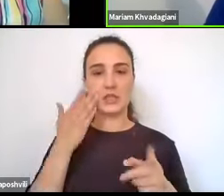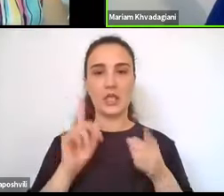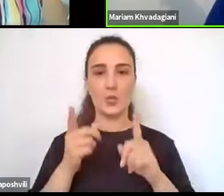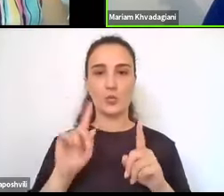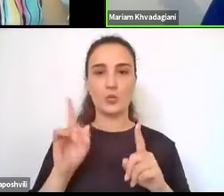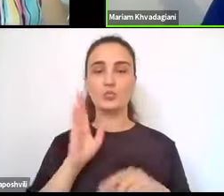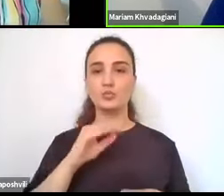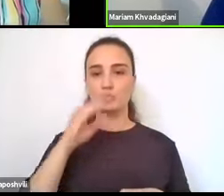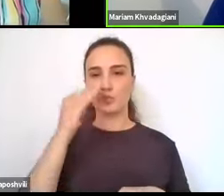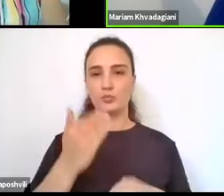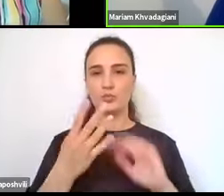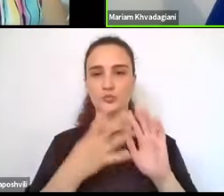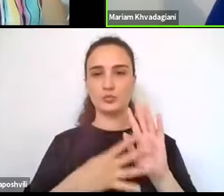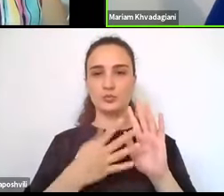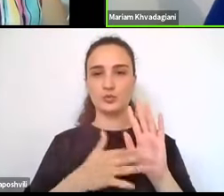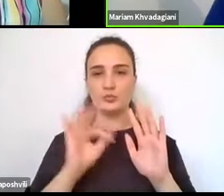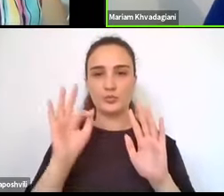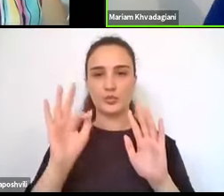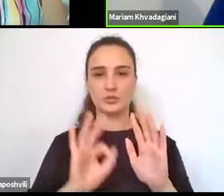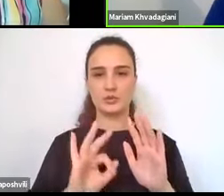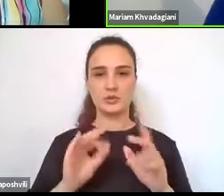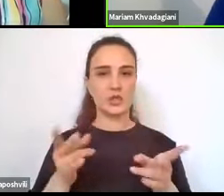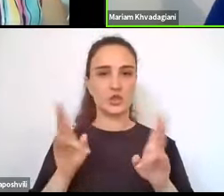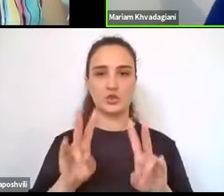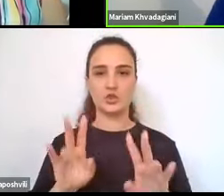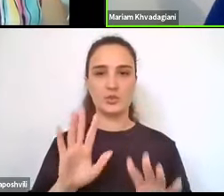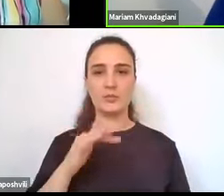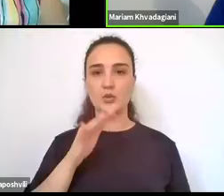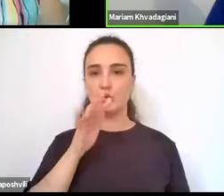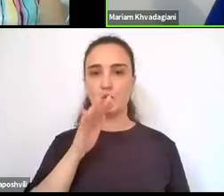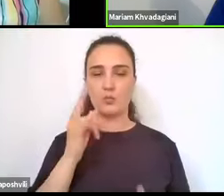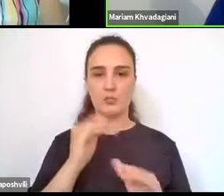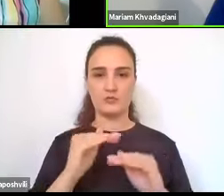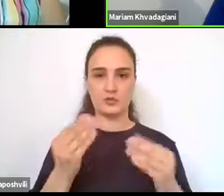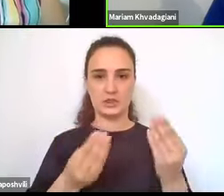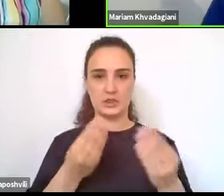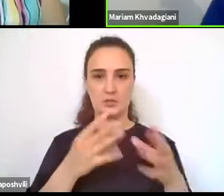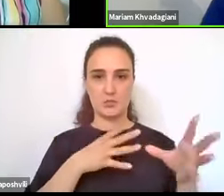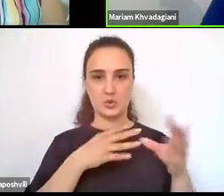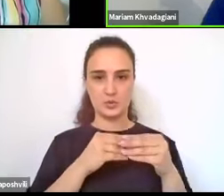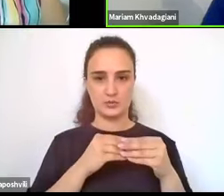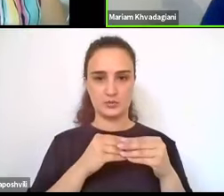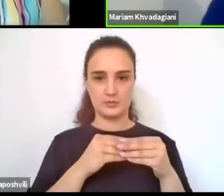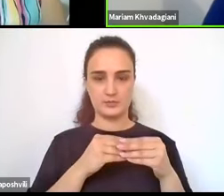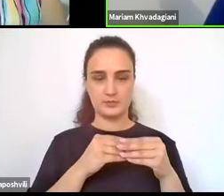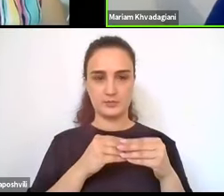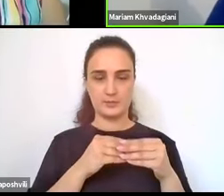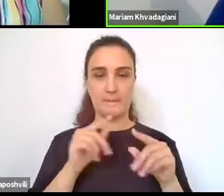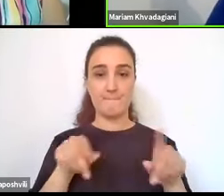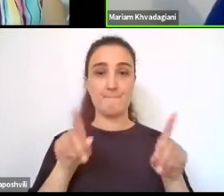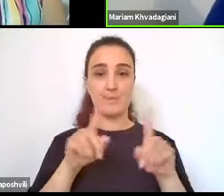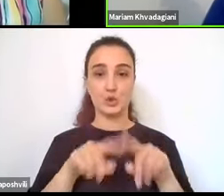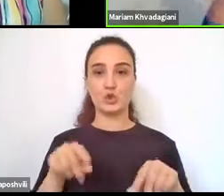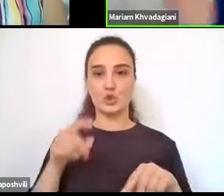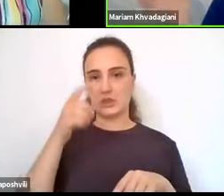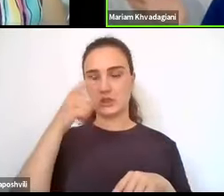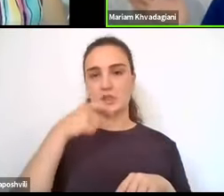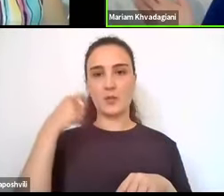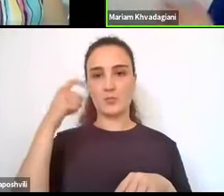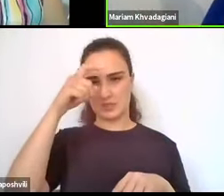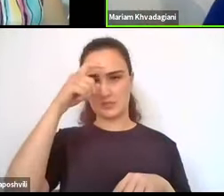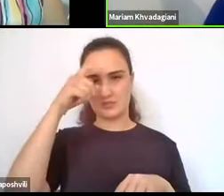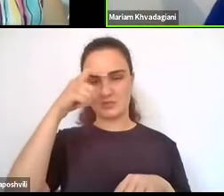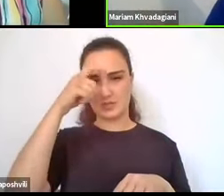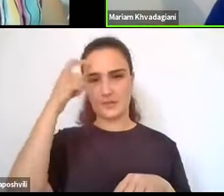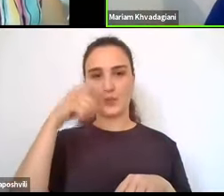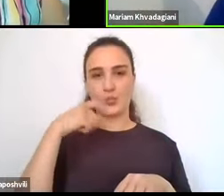მშობლების 90% არ რჩება დრო რეალურად ბავშვთან სათამაშოდ, მათ შორის ზაფხულშიც, თუმცა ზაფხული ნამდვილად